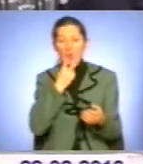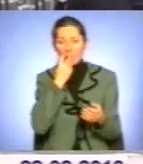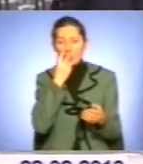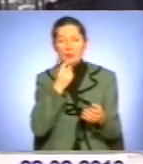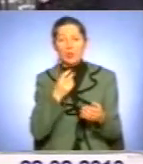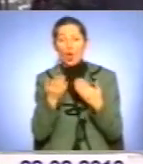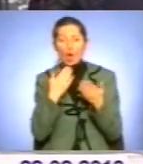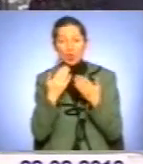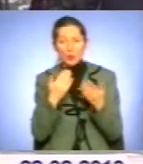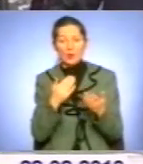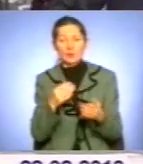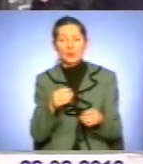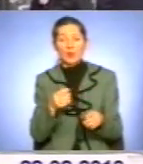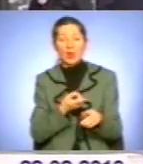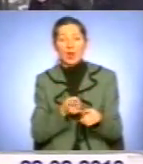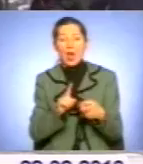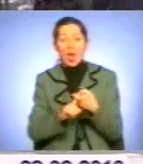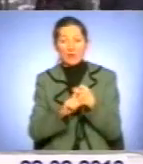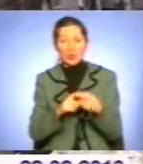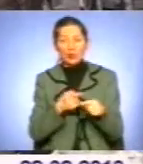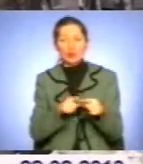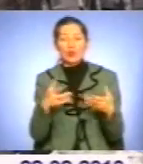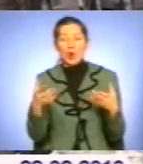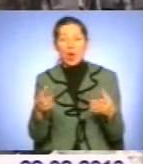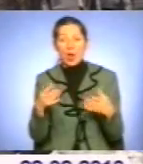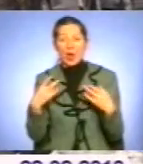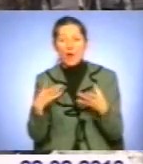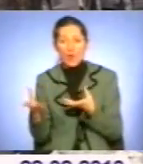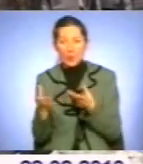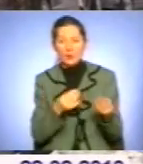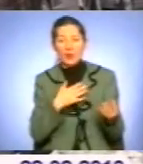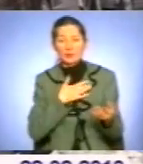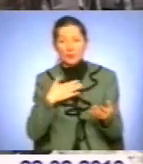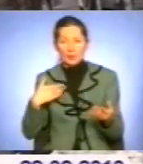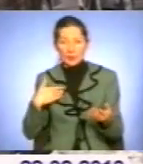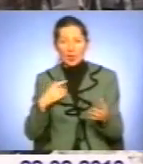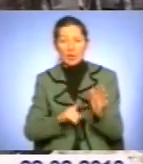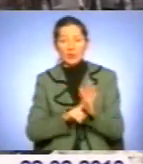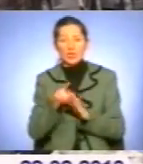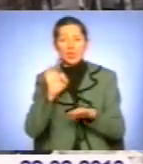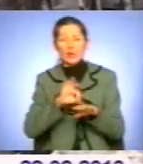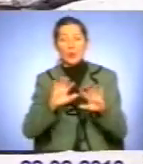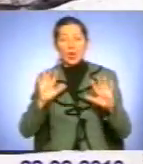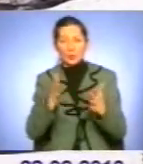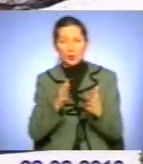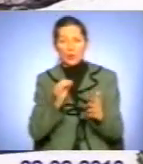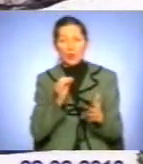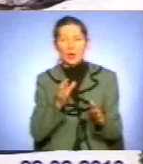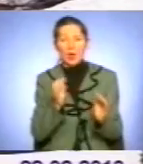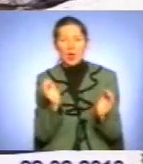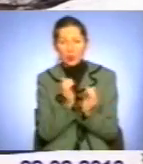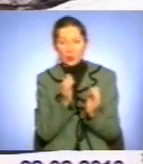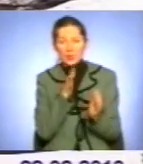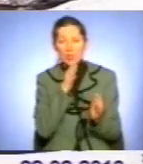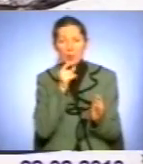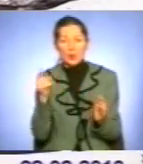інфекційним захворюванням, яке викликає вірус, що вражає верхні дихальні шляхи. Починається хвороба раптово, інкубаційний період від 7